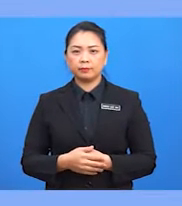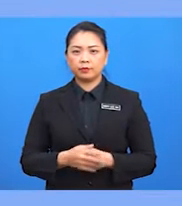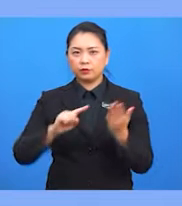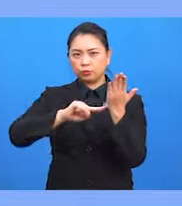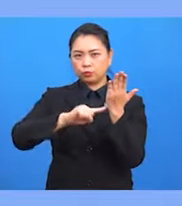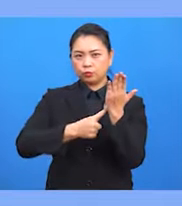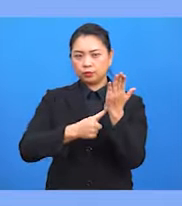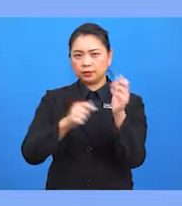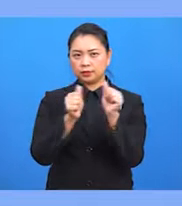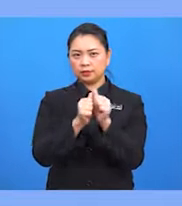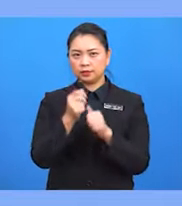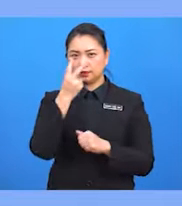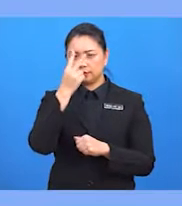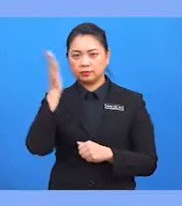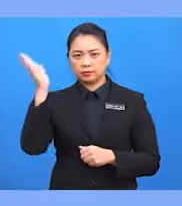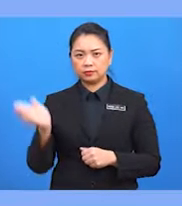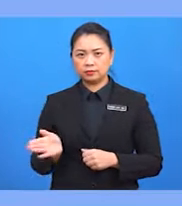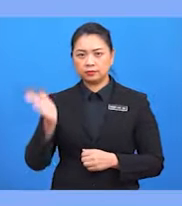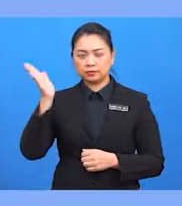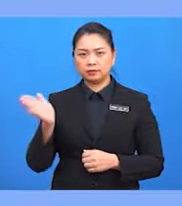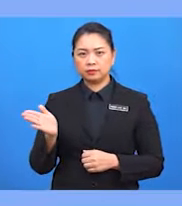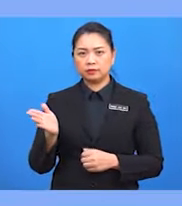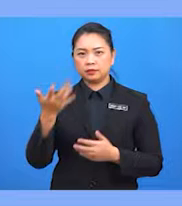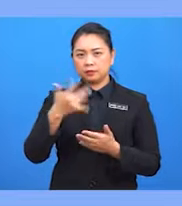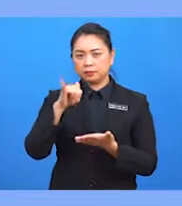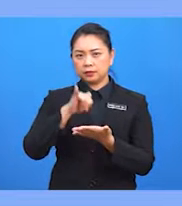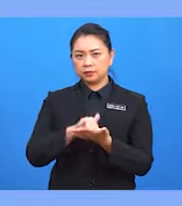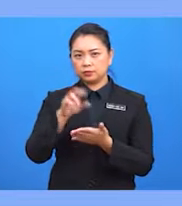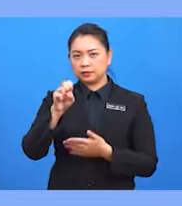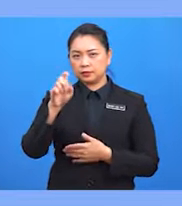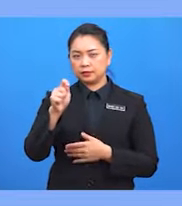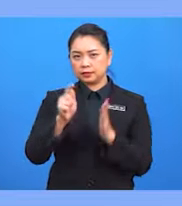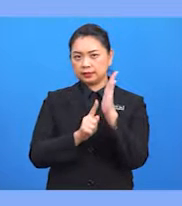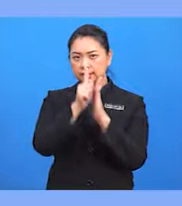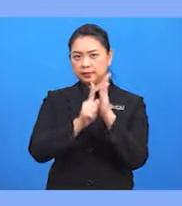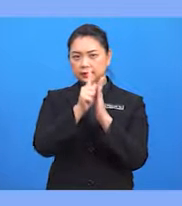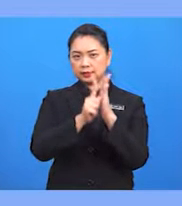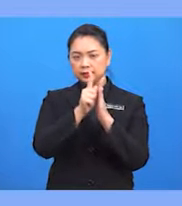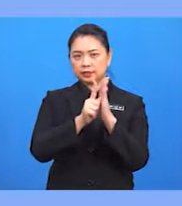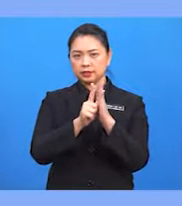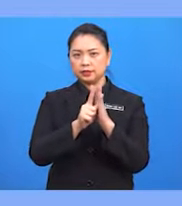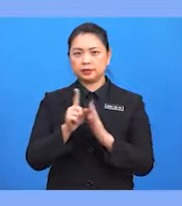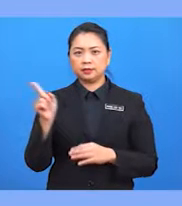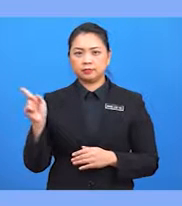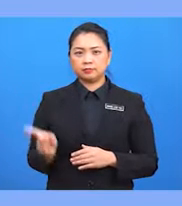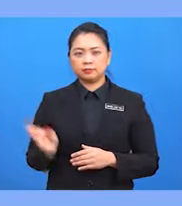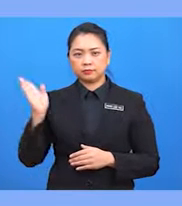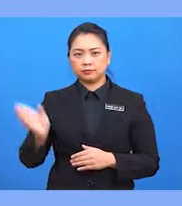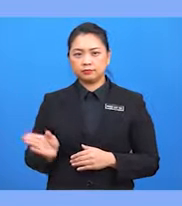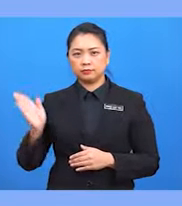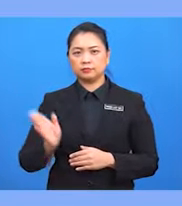dengan membuka aplikasi Adobe Photoshop. Kemudian, kita setkan ketinggian pada 1080.